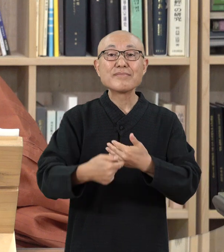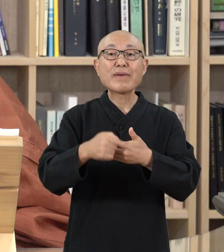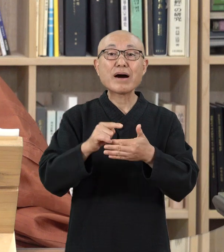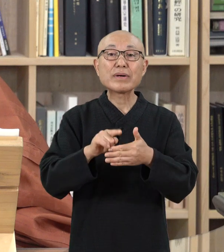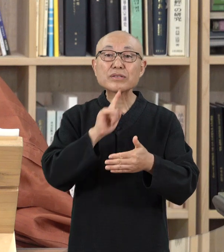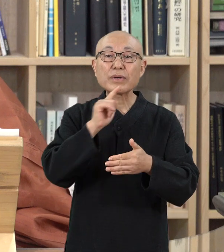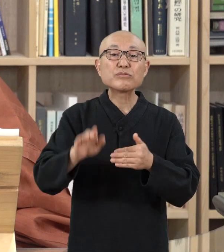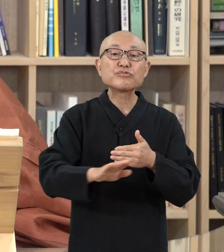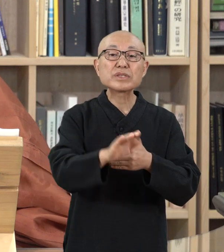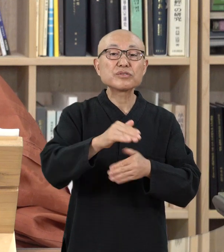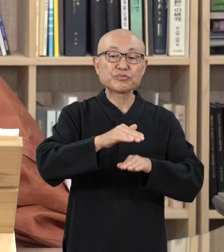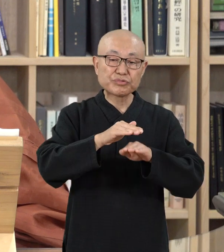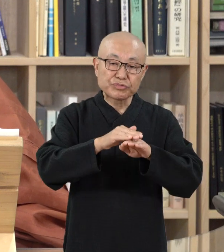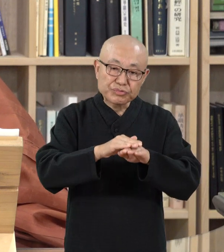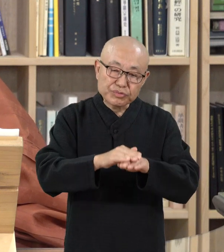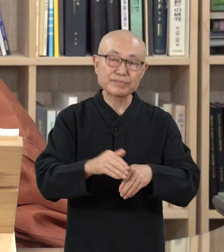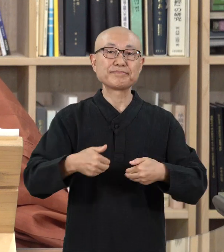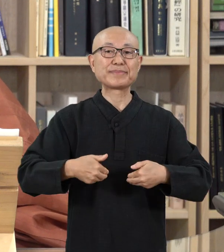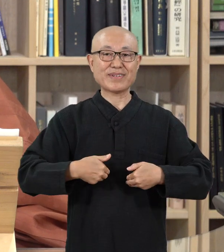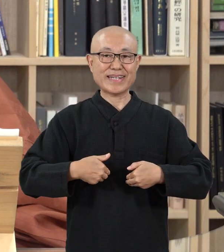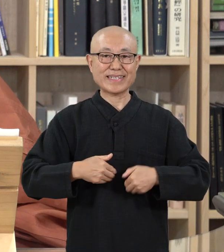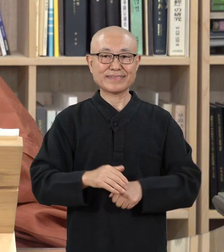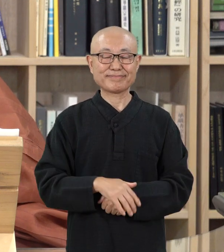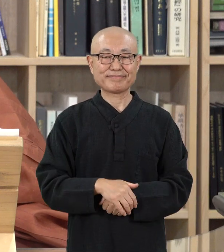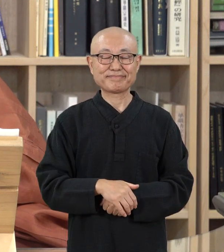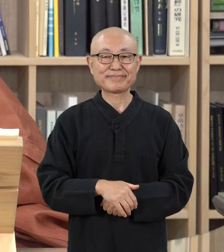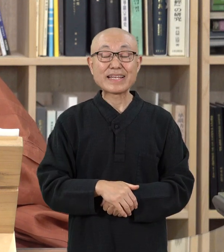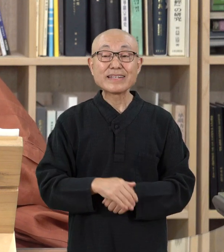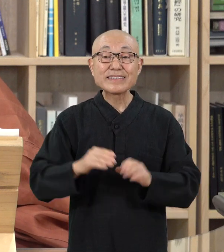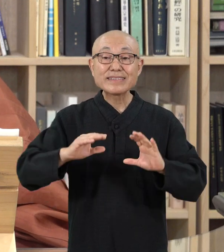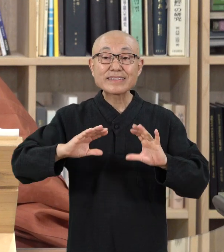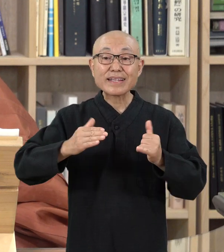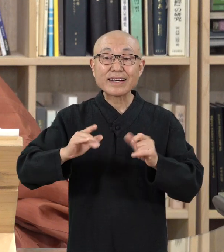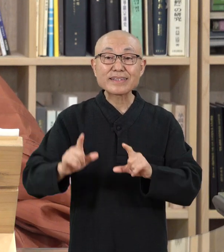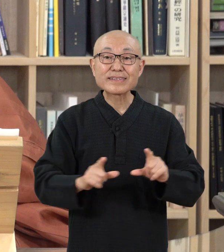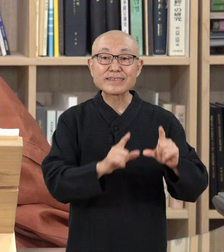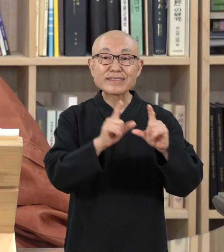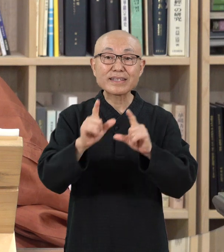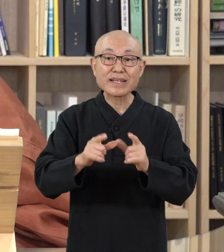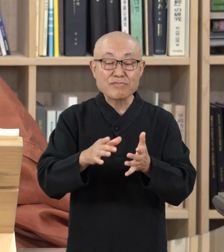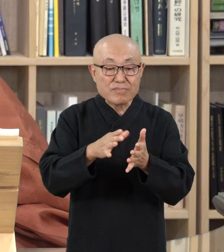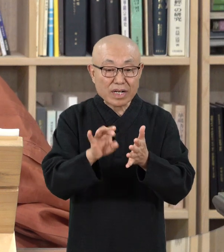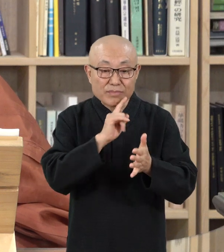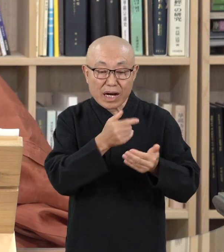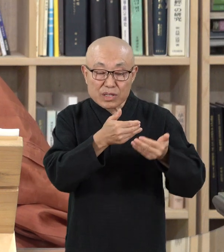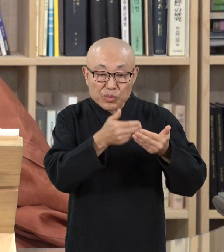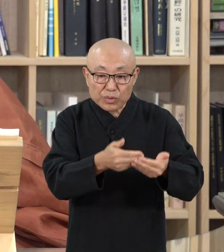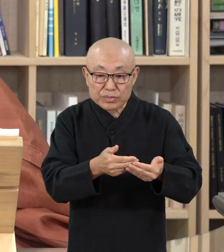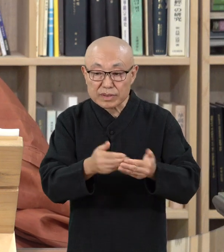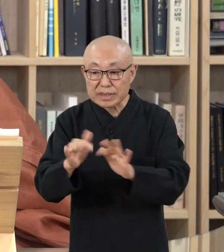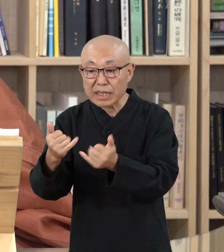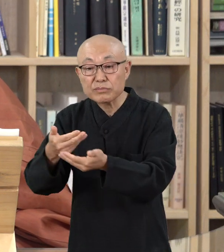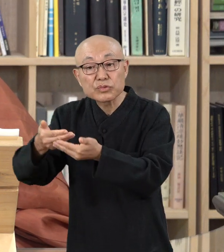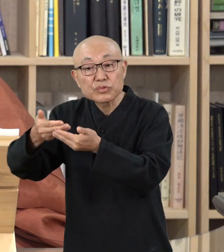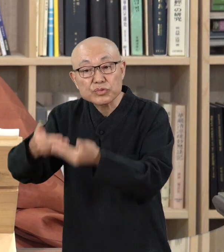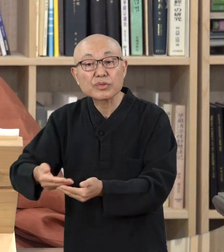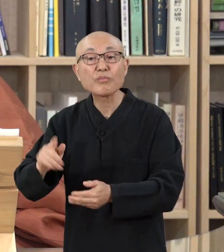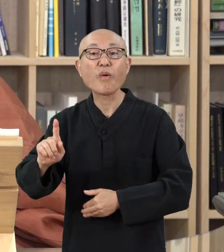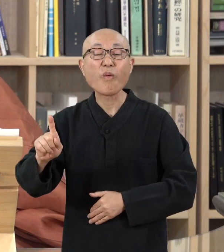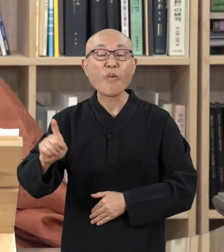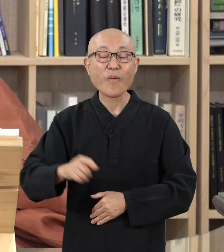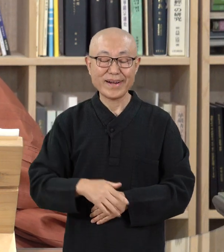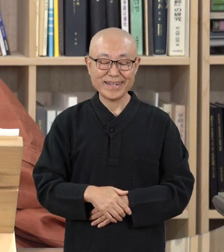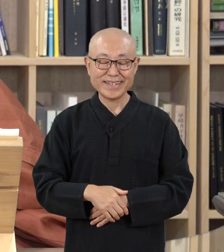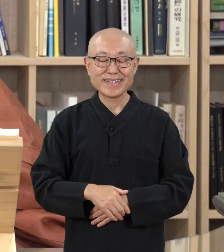마음에 받아들일 그런 말씀이에요. 이 세상을 사는데 물건이 소중하냐 사람이 소중하냐,